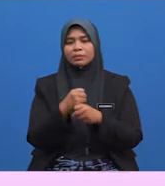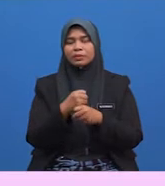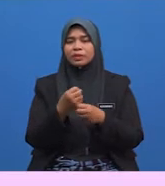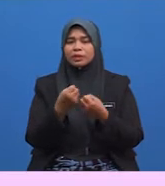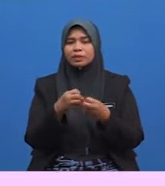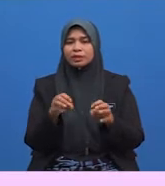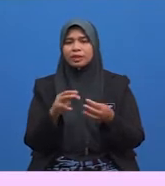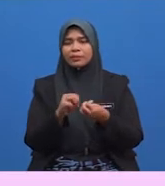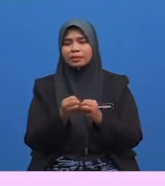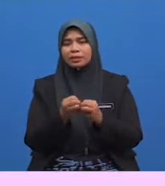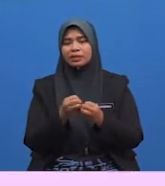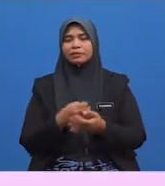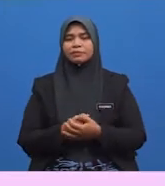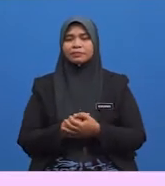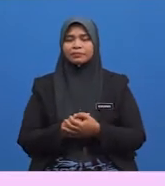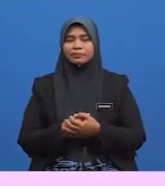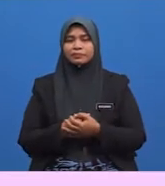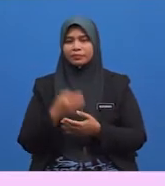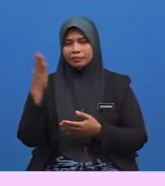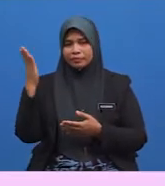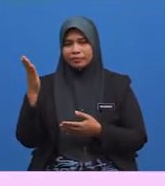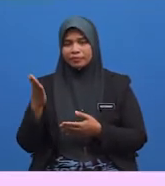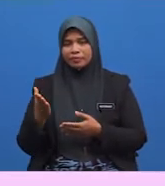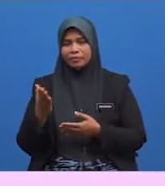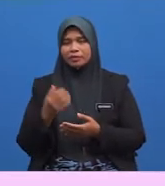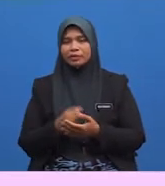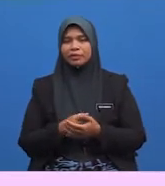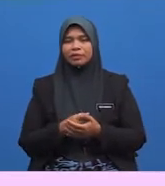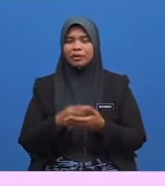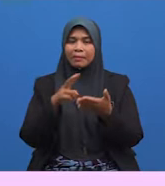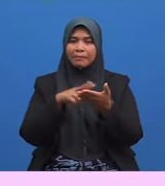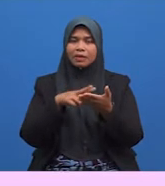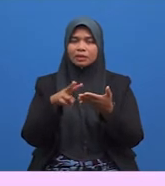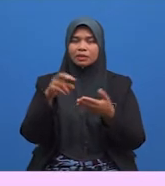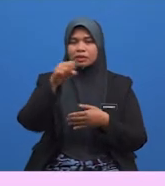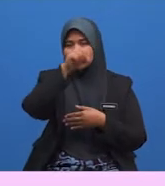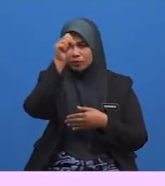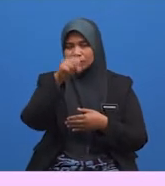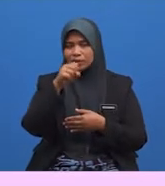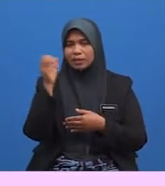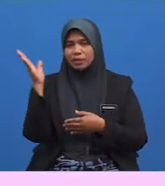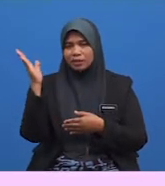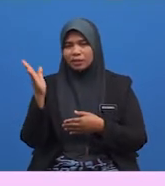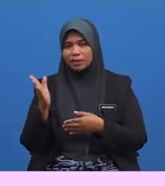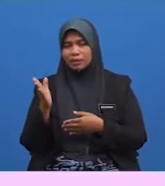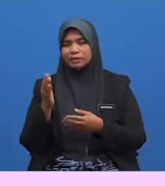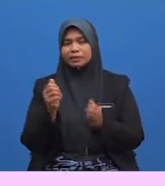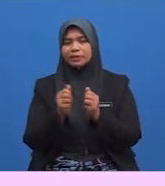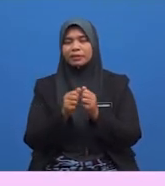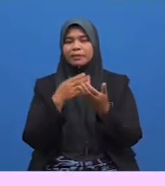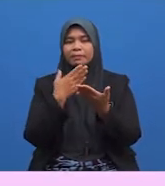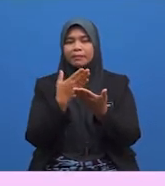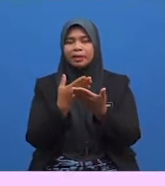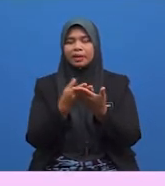berbentuk penyelesaian masalah. Lihat dan baca soalan di paparan dengan